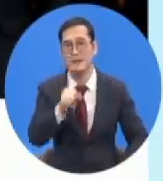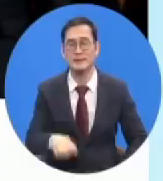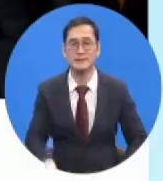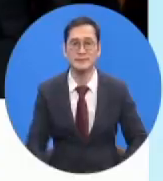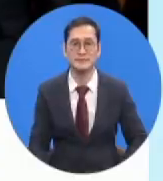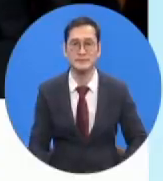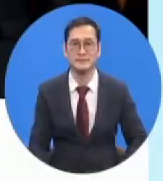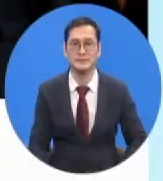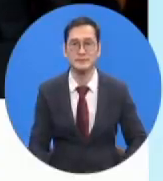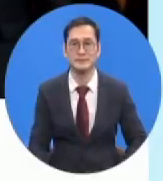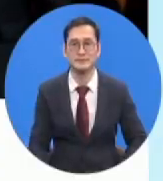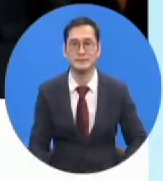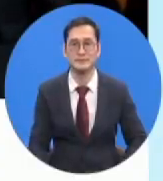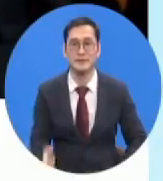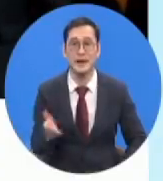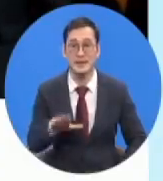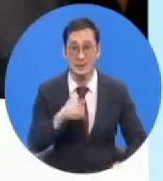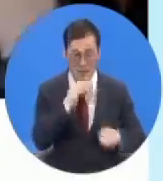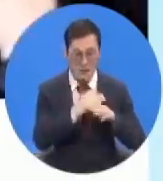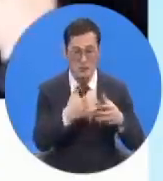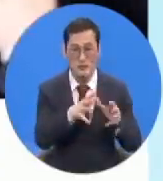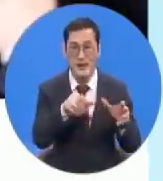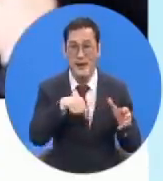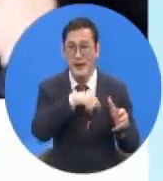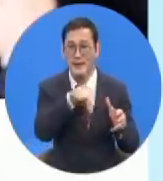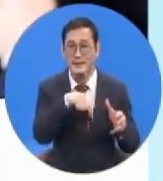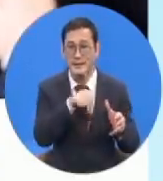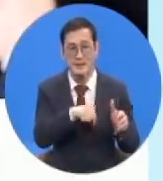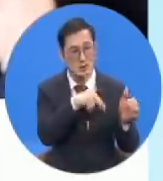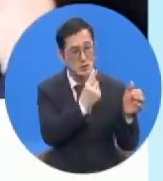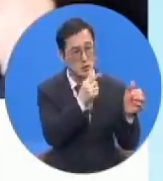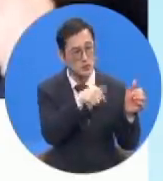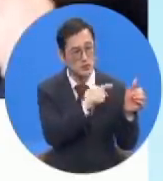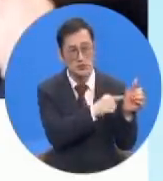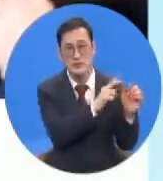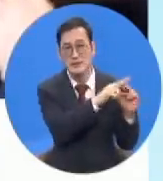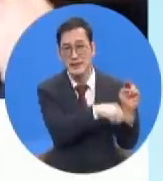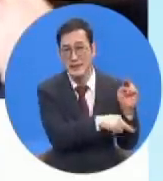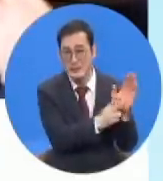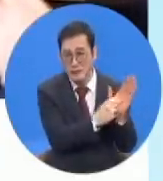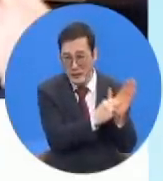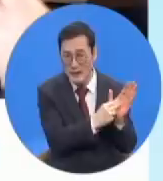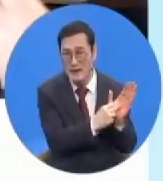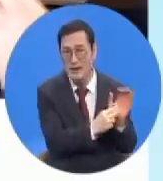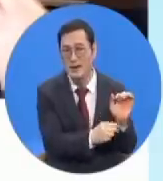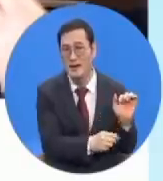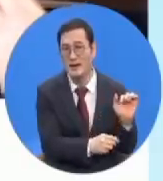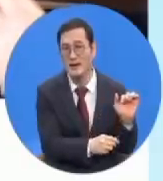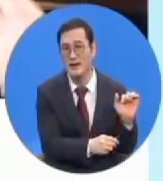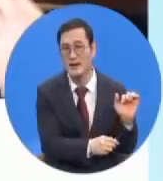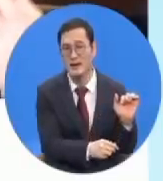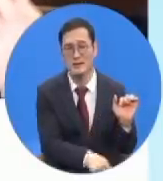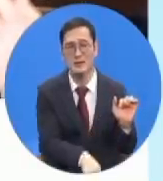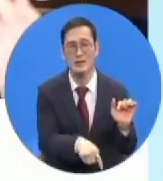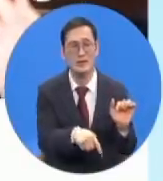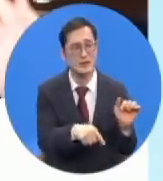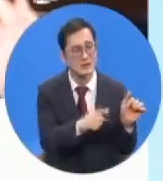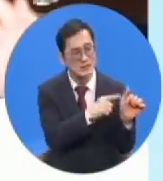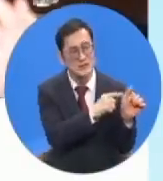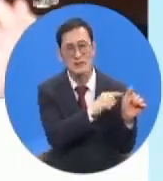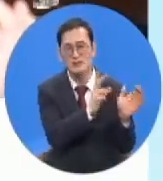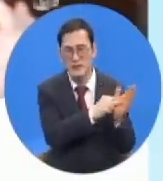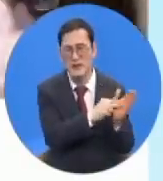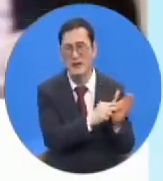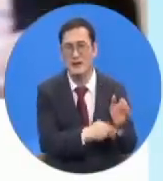드는데 다만 이제 민주당 내부에서 조국 전 장관의 사태와 관련해서의 입장이 조금 다양해 보입니다. 어떻게 보면